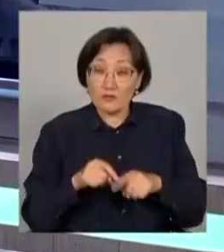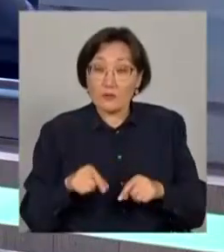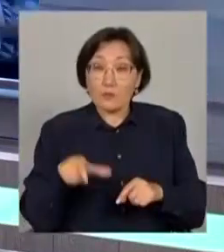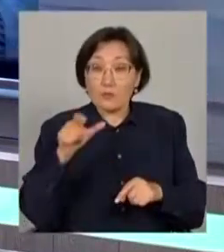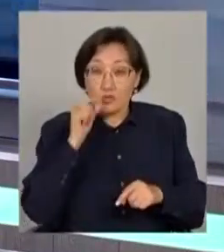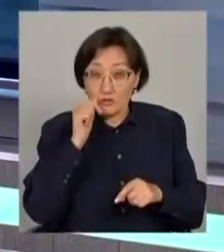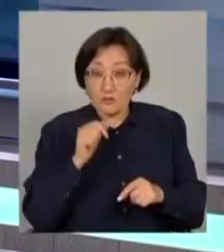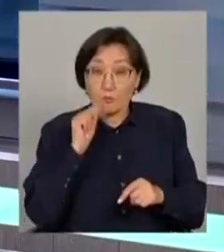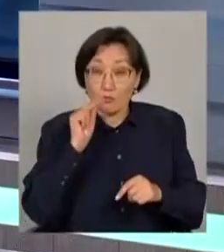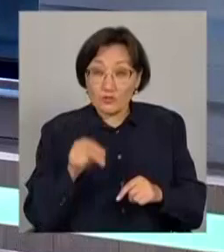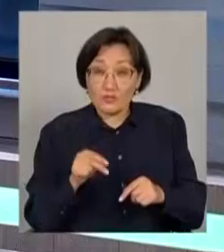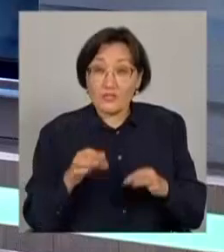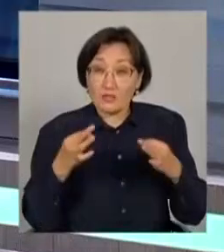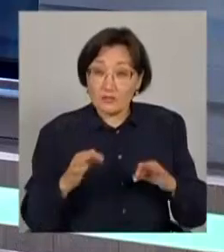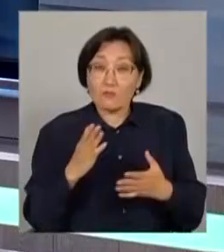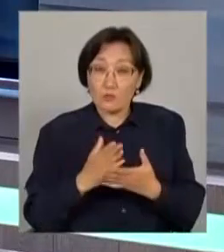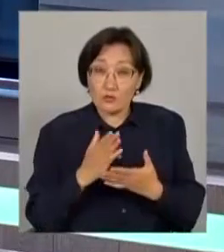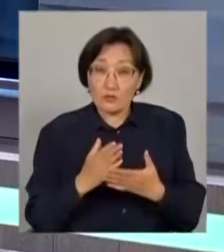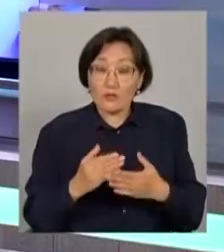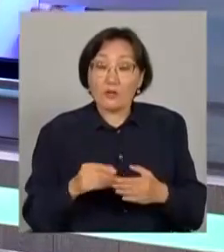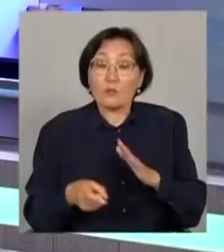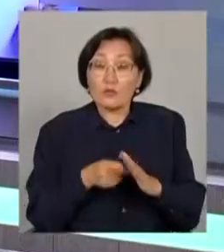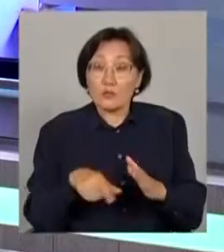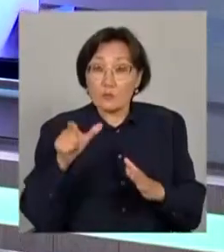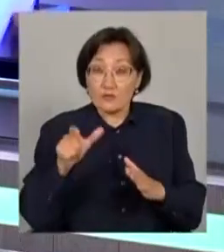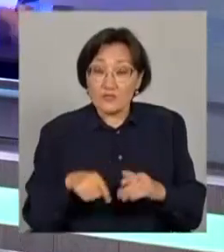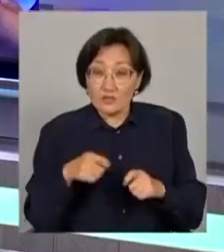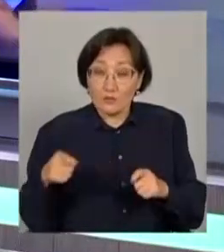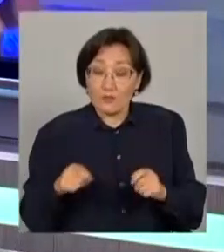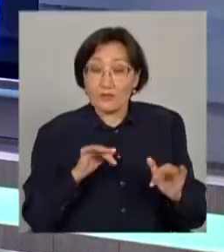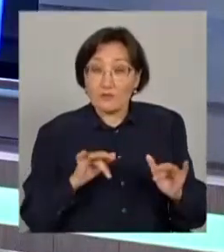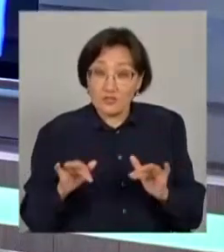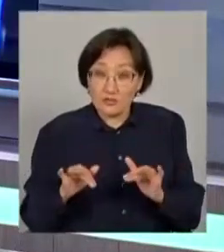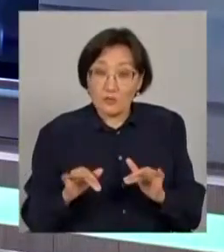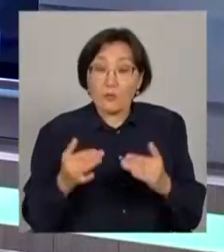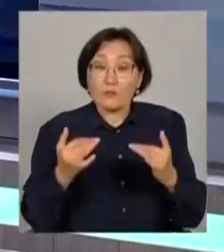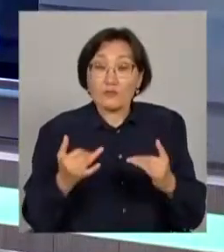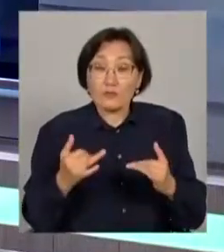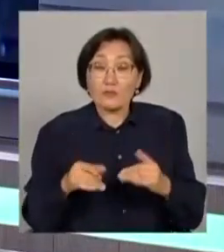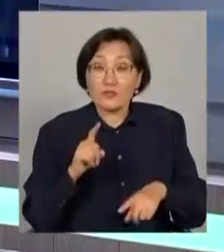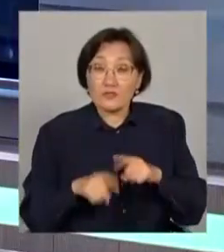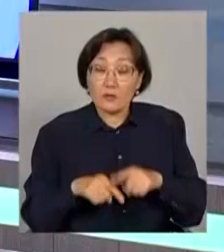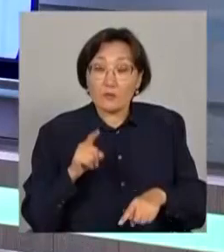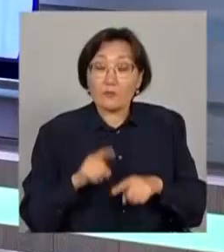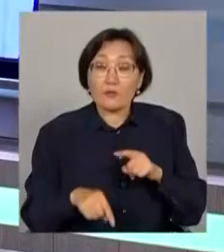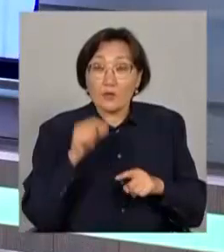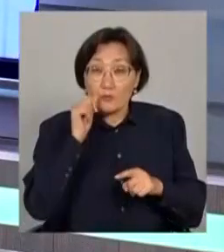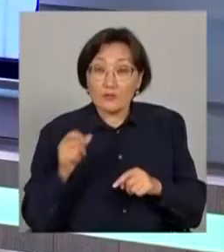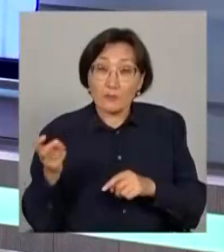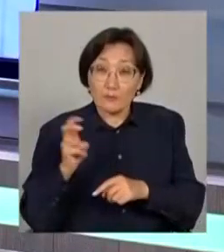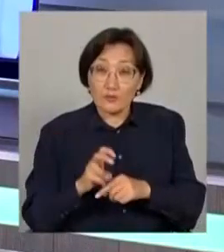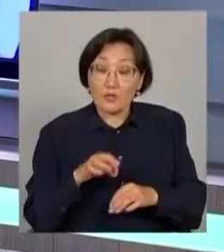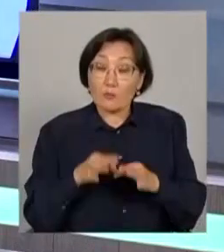потерпевшего, виновные на свободе. А следователи якобы затягивают с расследованием. Сегодня близкие потерпевшей стороны пришли в